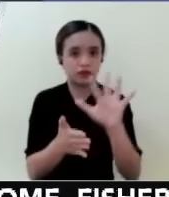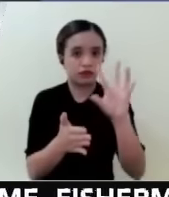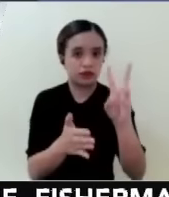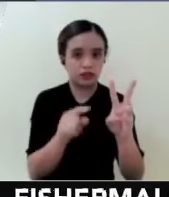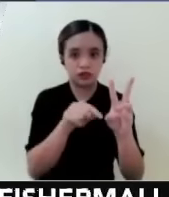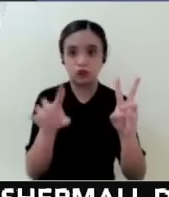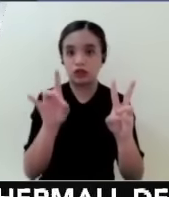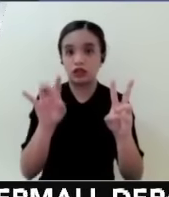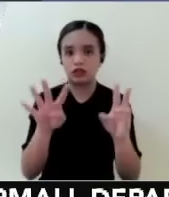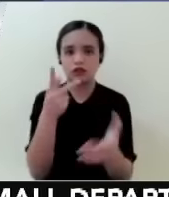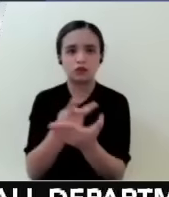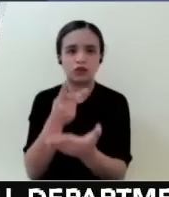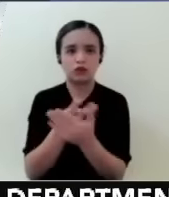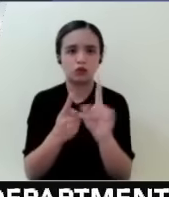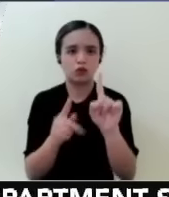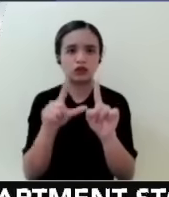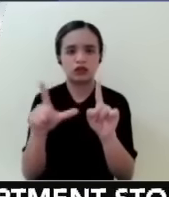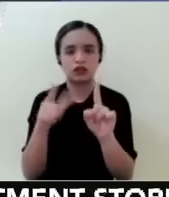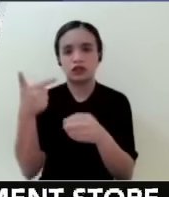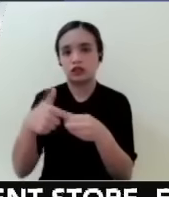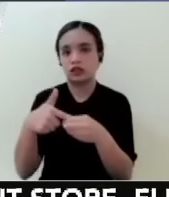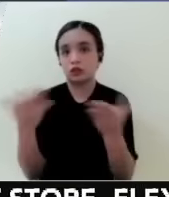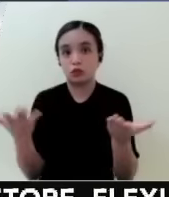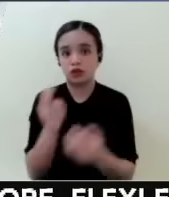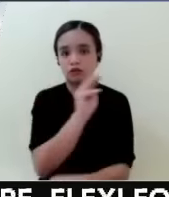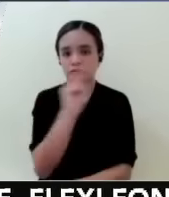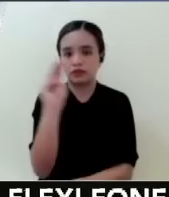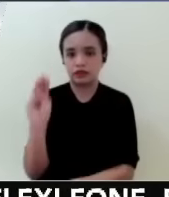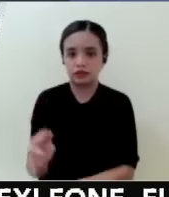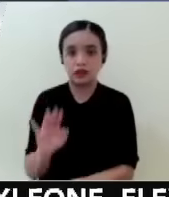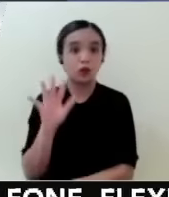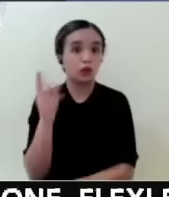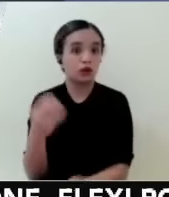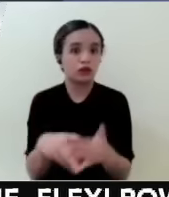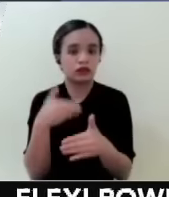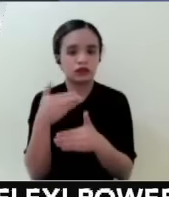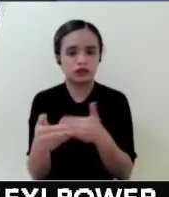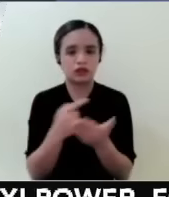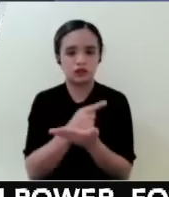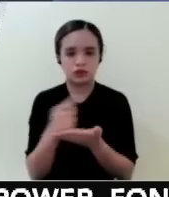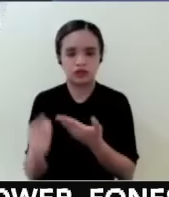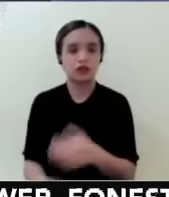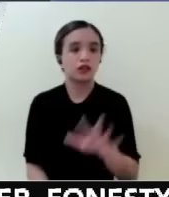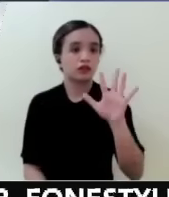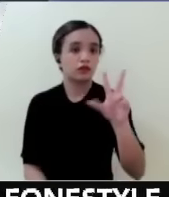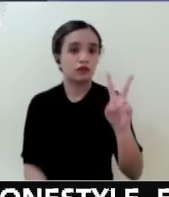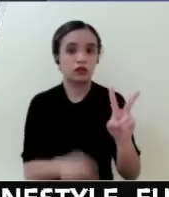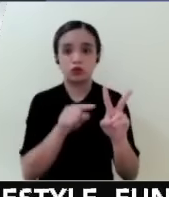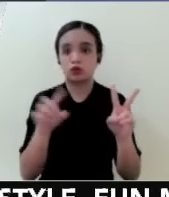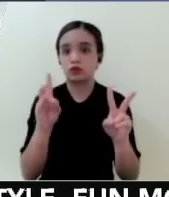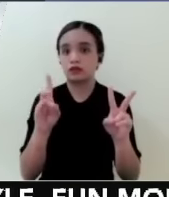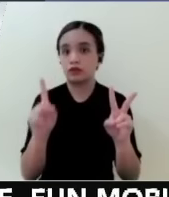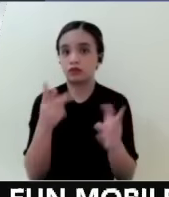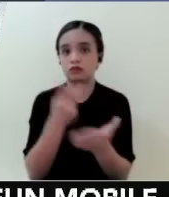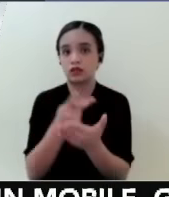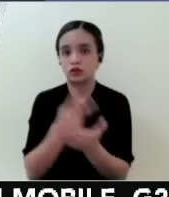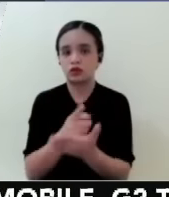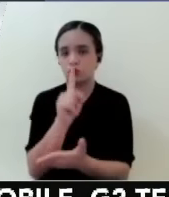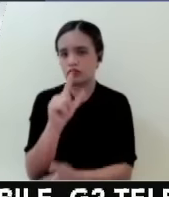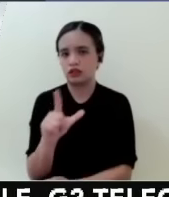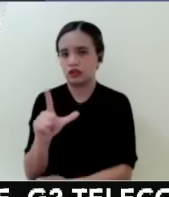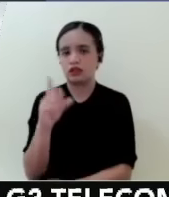pesos ang kada litro ng gasolina sa Metro Manila sa susunod na linggo at 52 hanggang 71 pesos naman ang kada litro ng